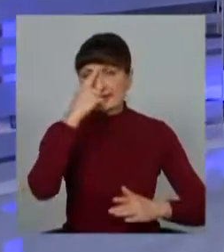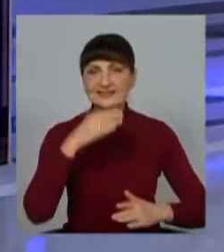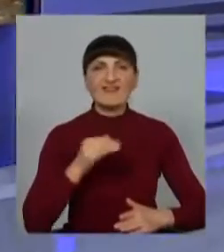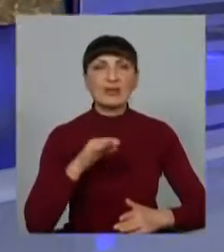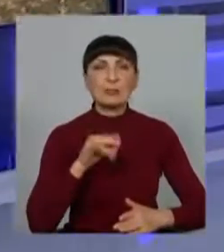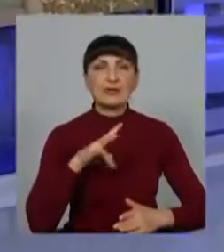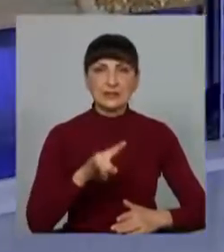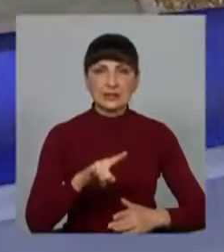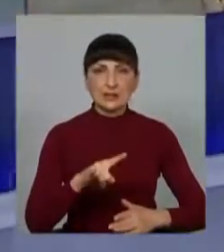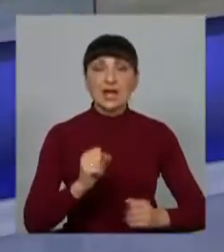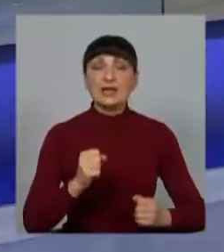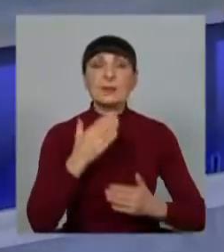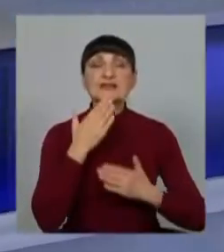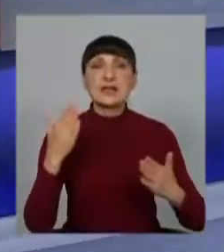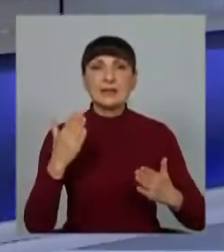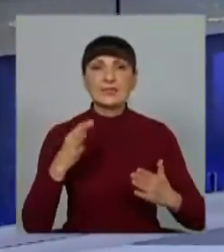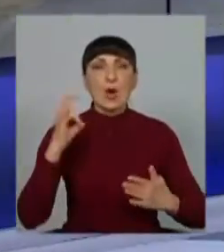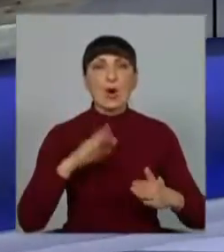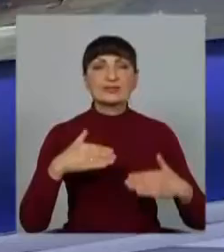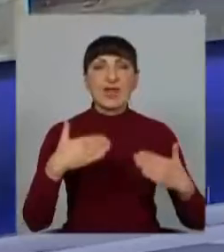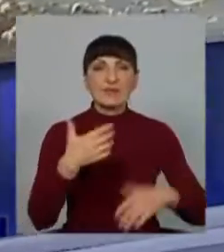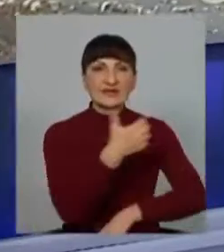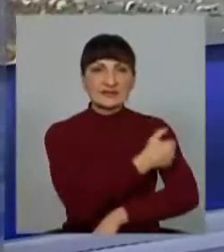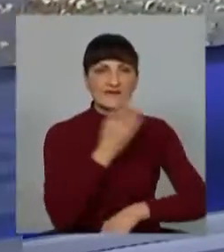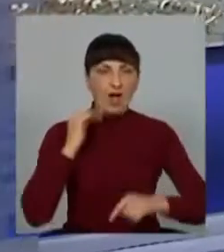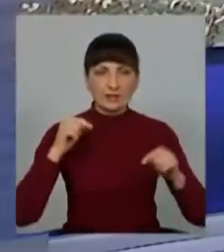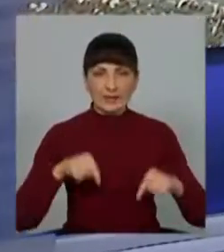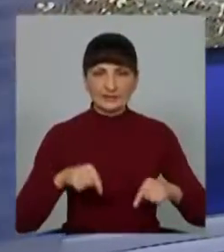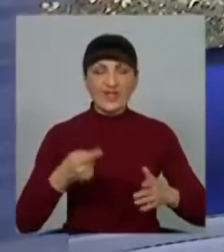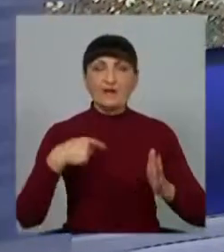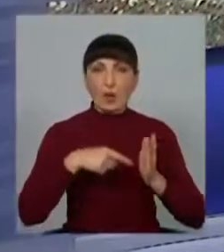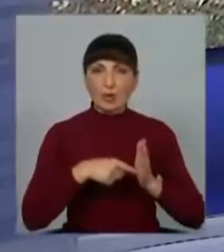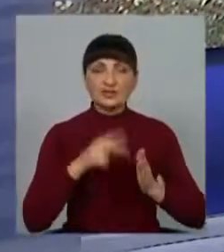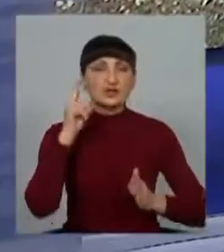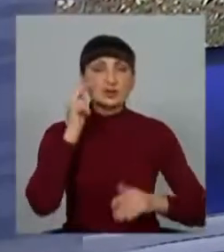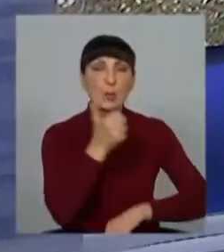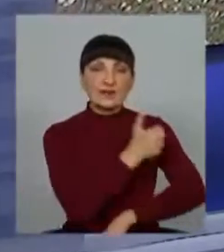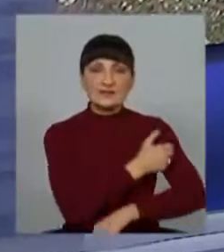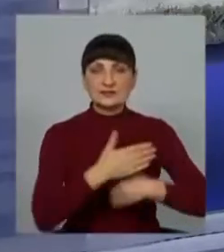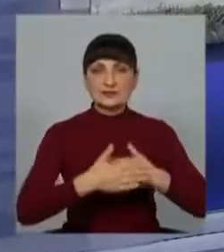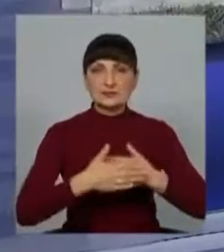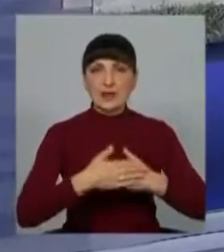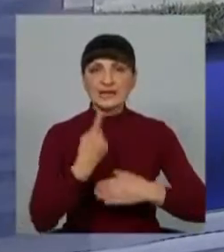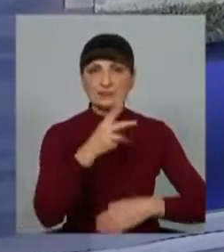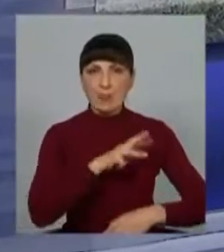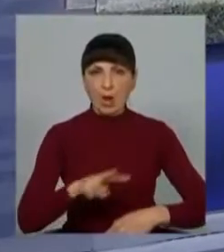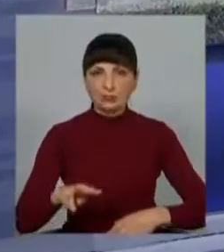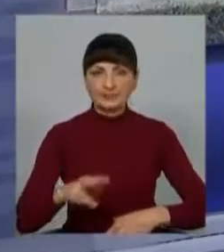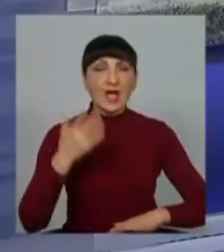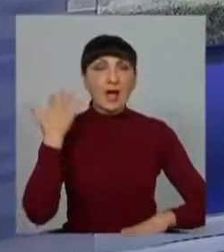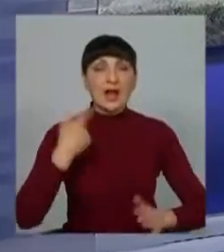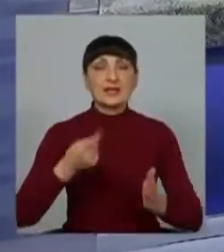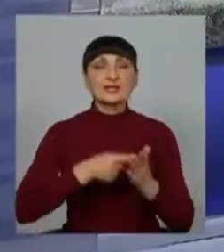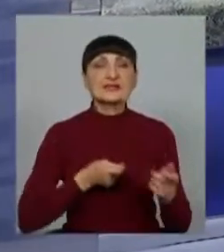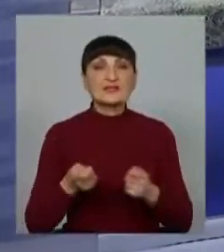Филиппинами. Ну и в завершение коротко о темпах вакцинации в Алматы. В мегаполисе число привитых приближается к миллиону. Ранее